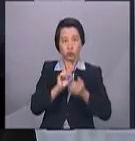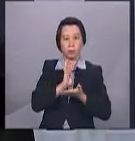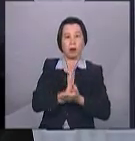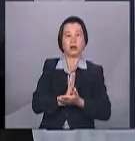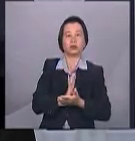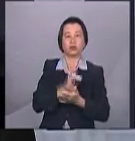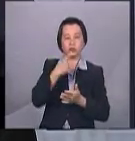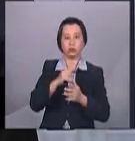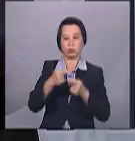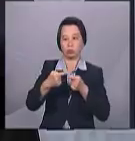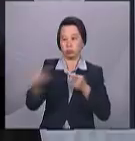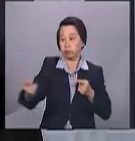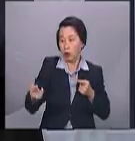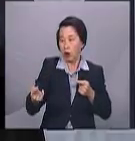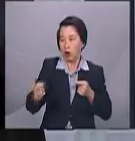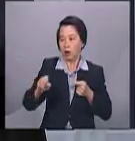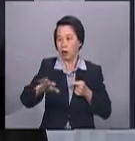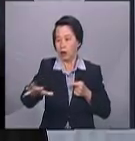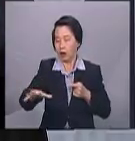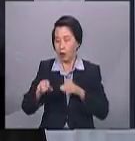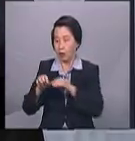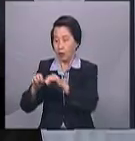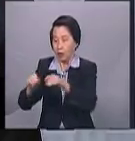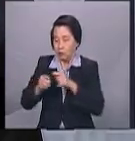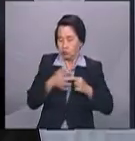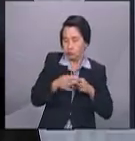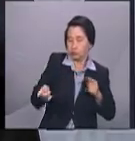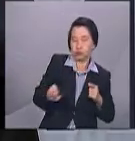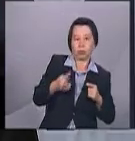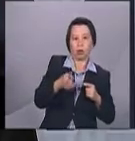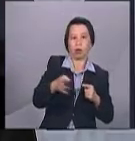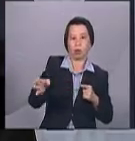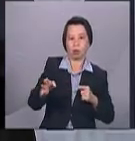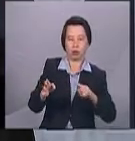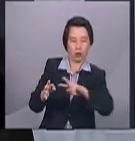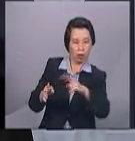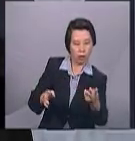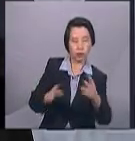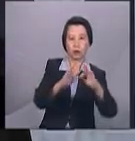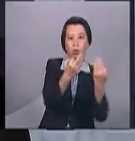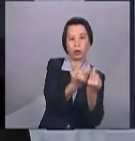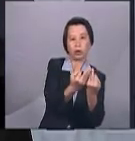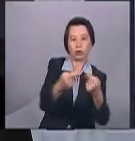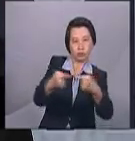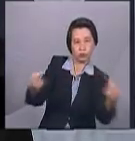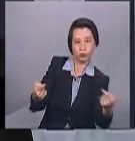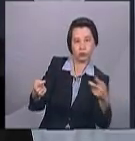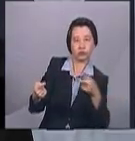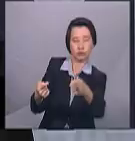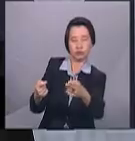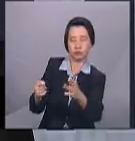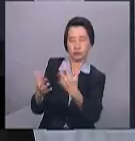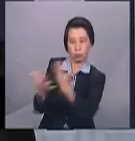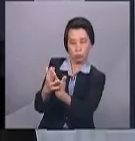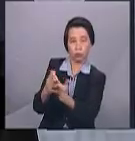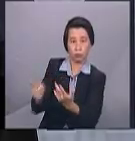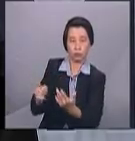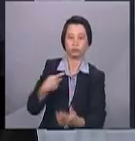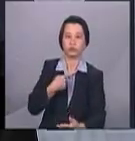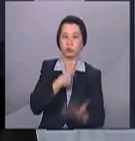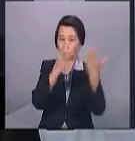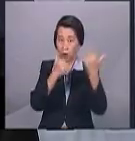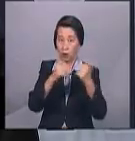untuk memutuskan rantaian jangkitan antara ahli keluarga. Jadi tindakan tu kita harap